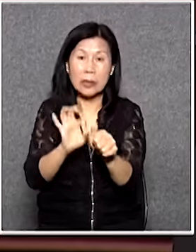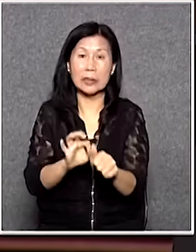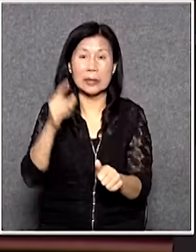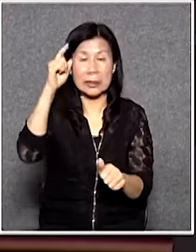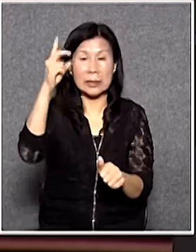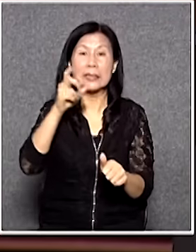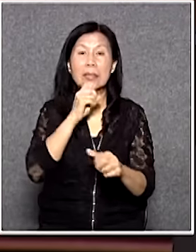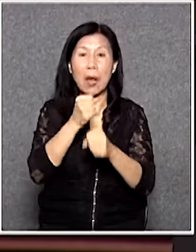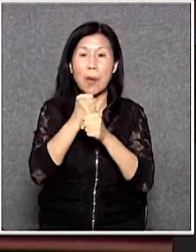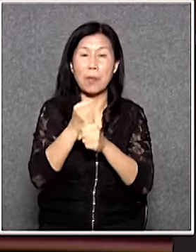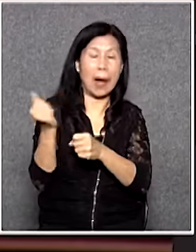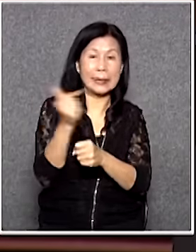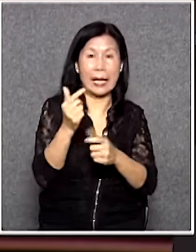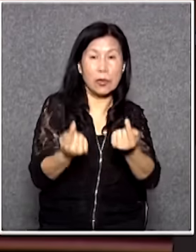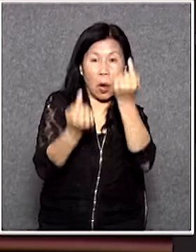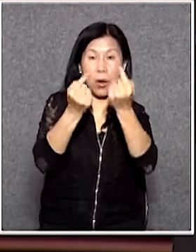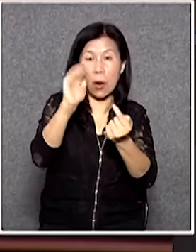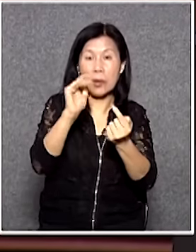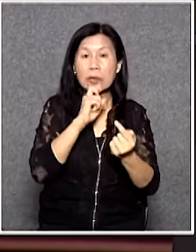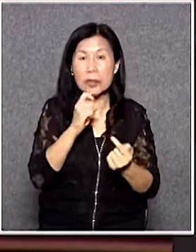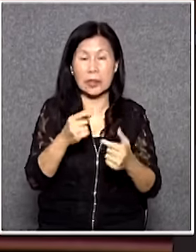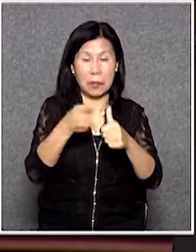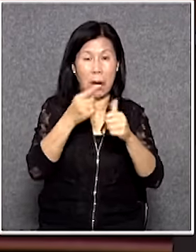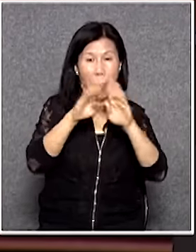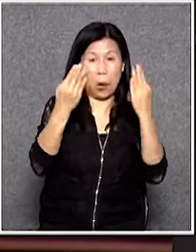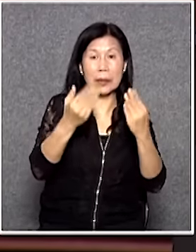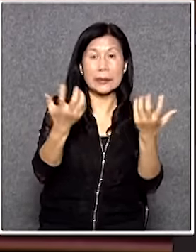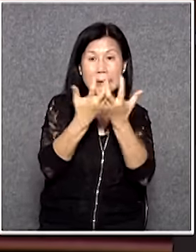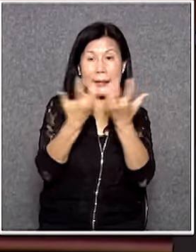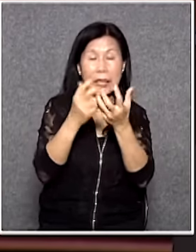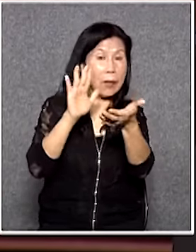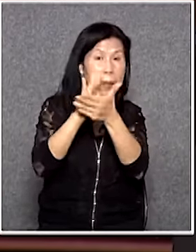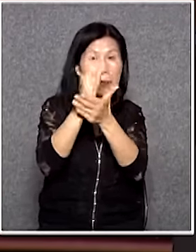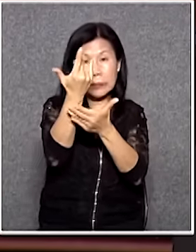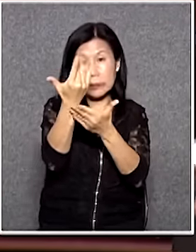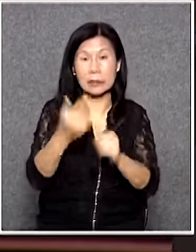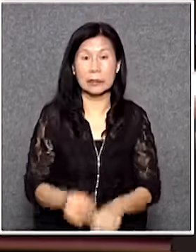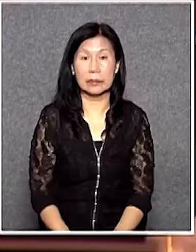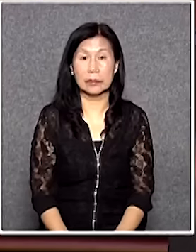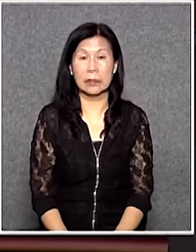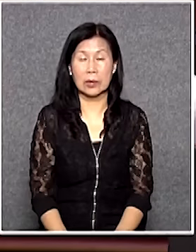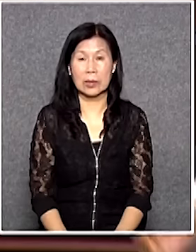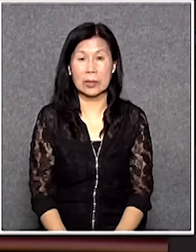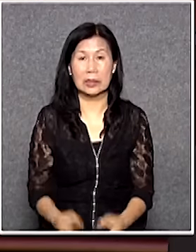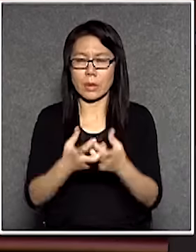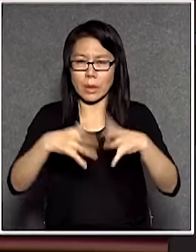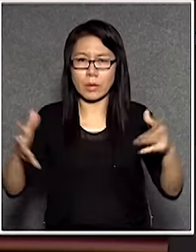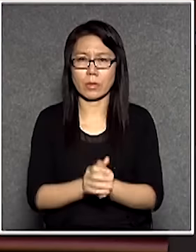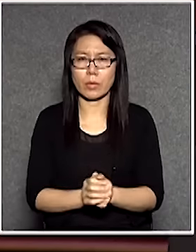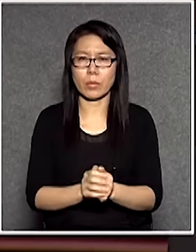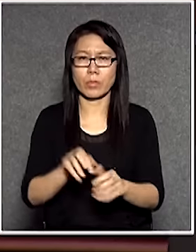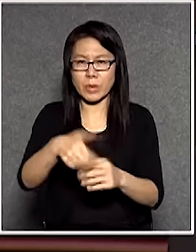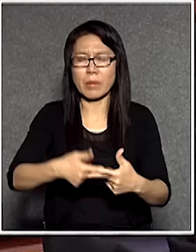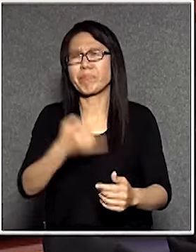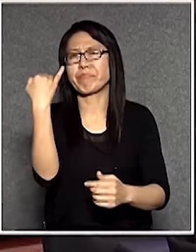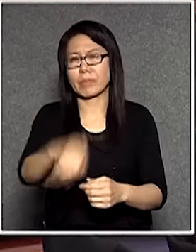講跑唔跑贏通脹嗰啲拗有排拗，睇你喺邊個起點，喺計邊幾年，係嘛？大數計係撲街嘅呢條數，我而家話俾你